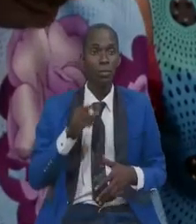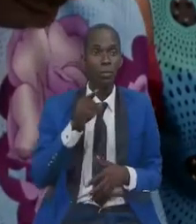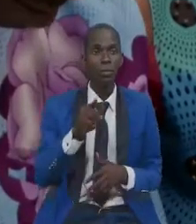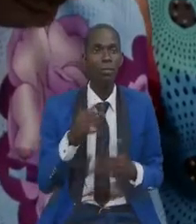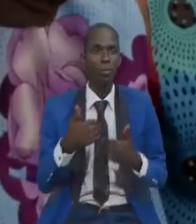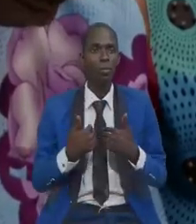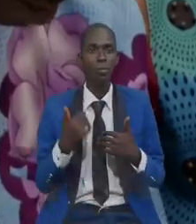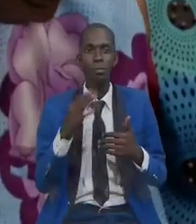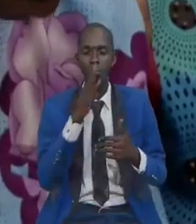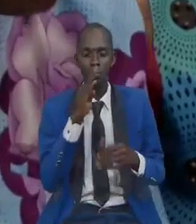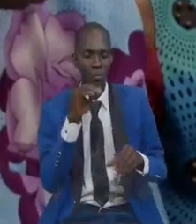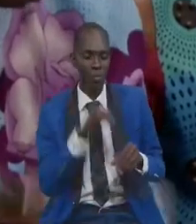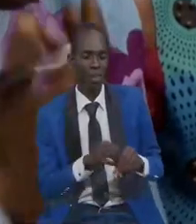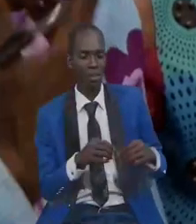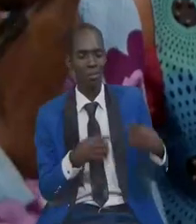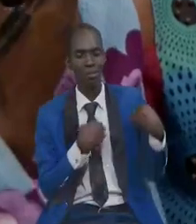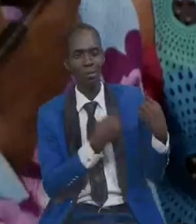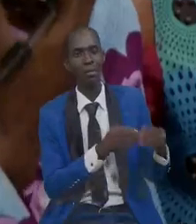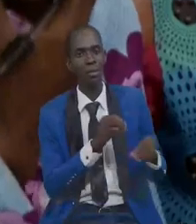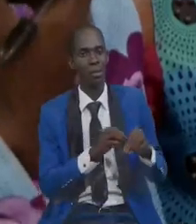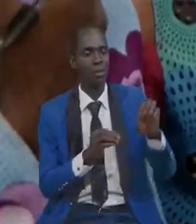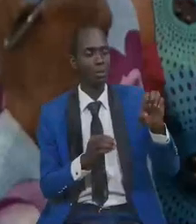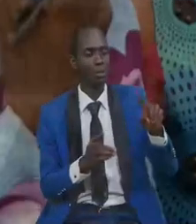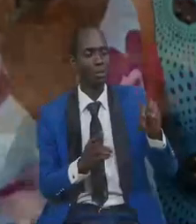tu étais en Éden, le jardin de Dieu.